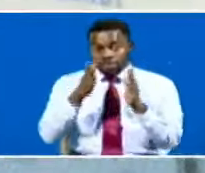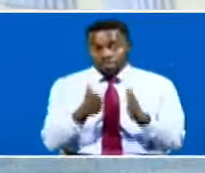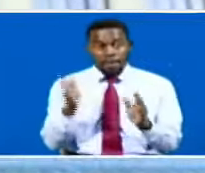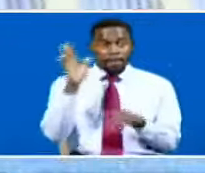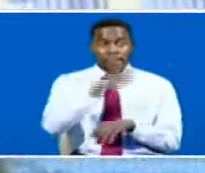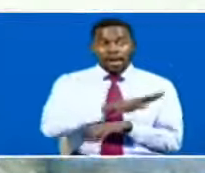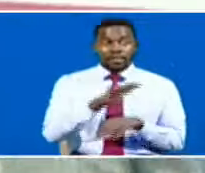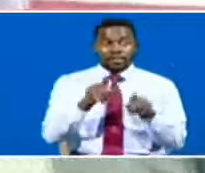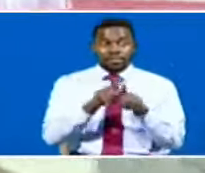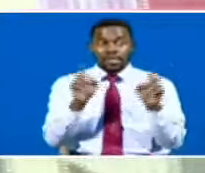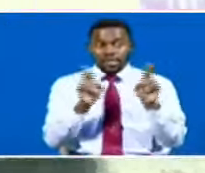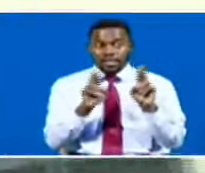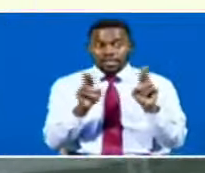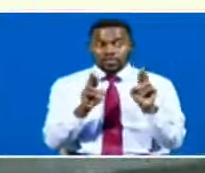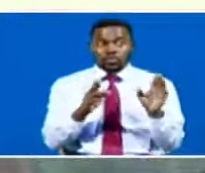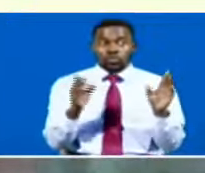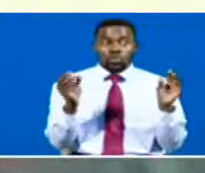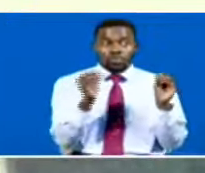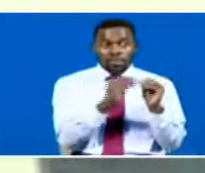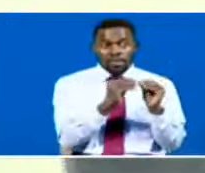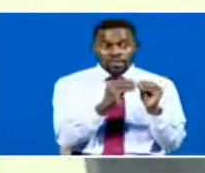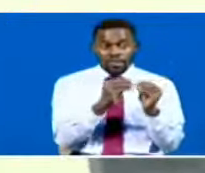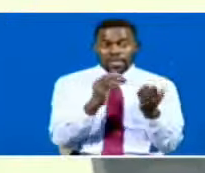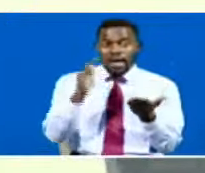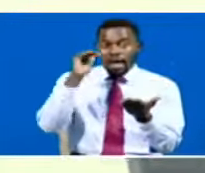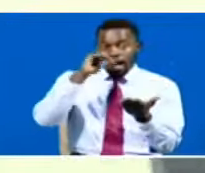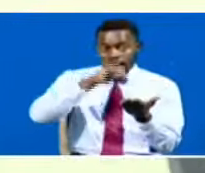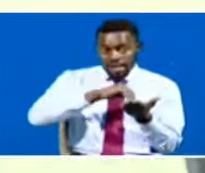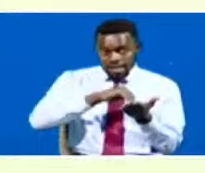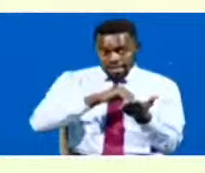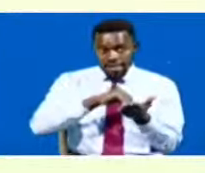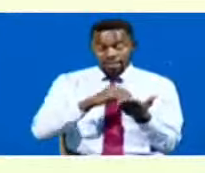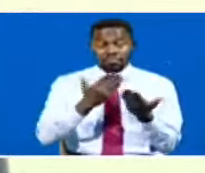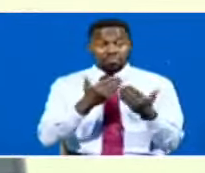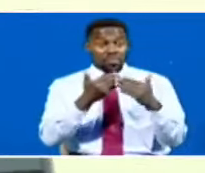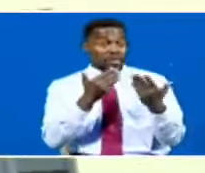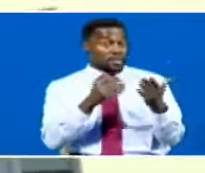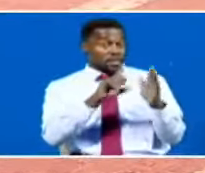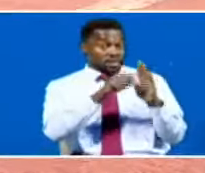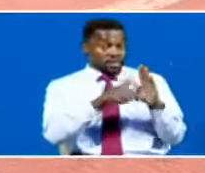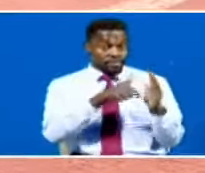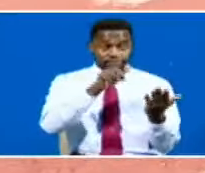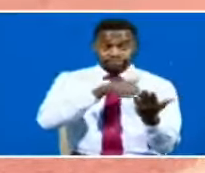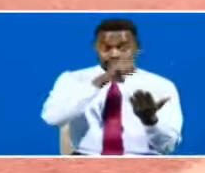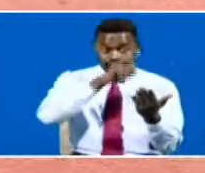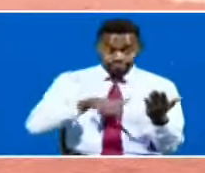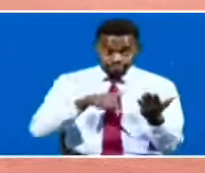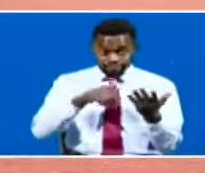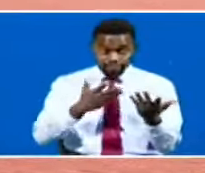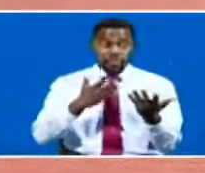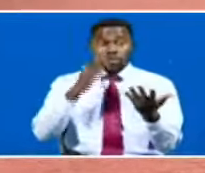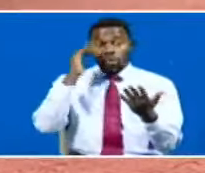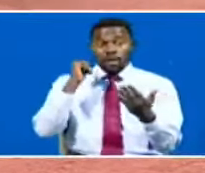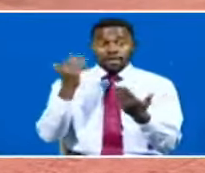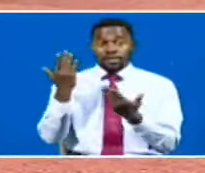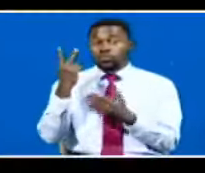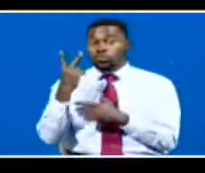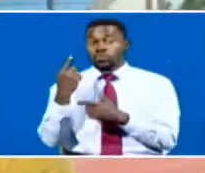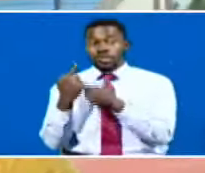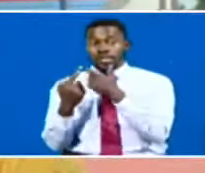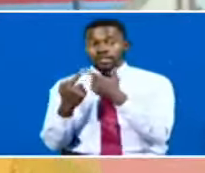yuko tayari kupambana tena baada ya ndoto yake awali kuahirishwa kufuatia marufuku aliyopigwa miaka miwili